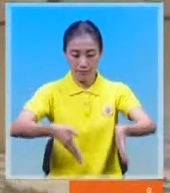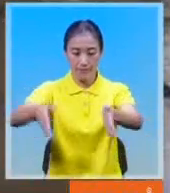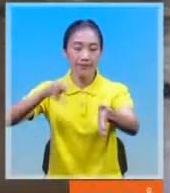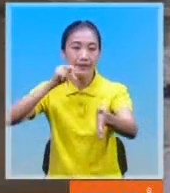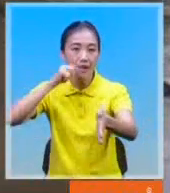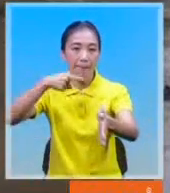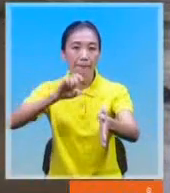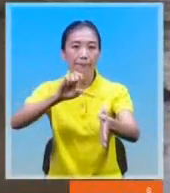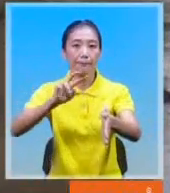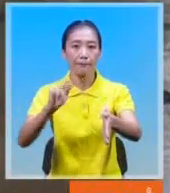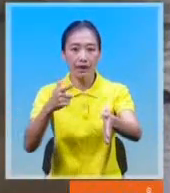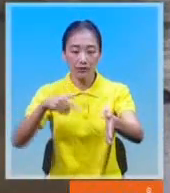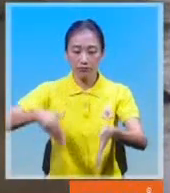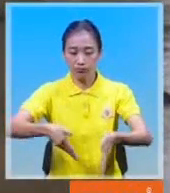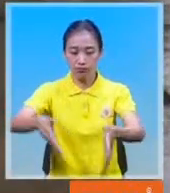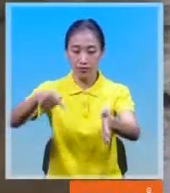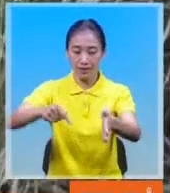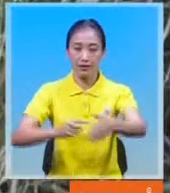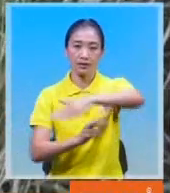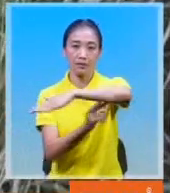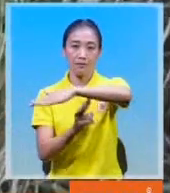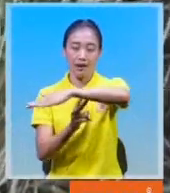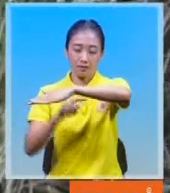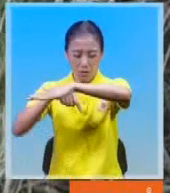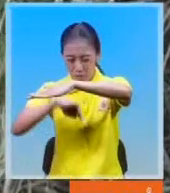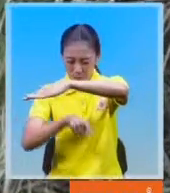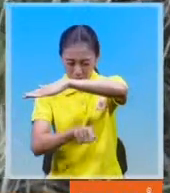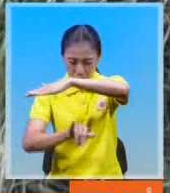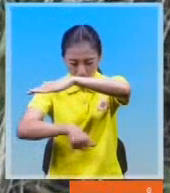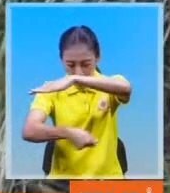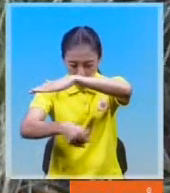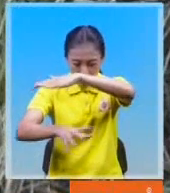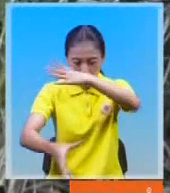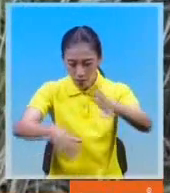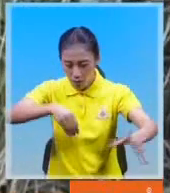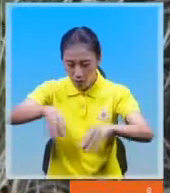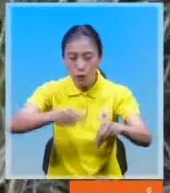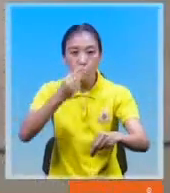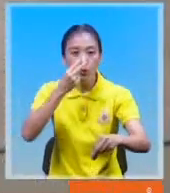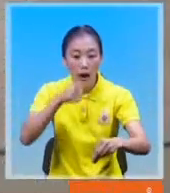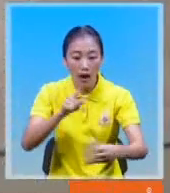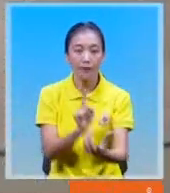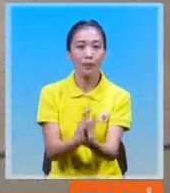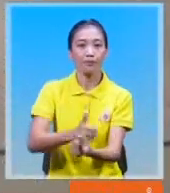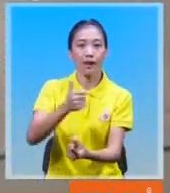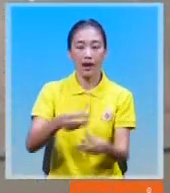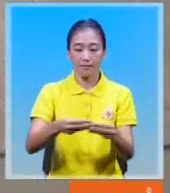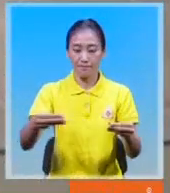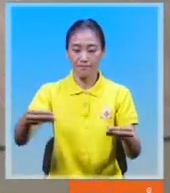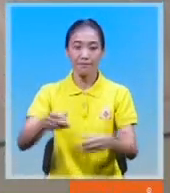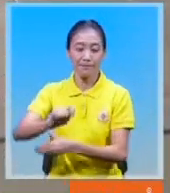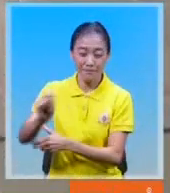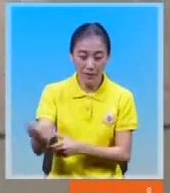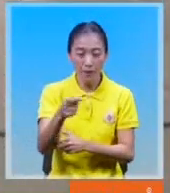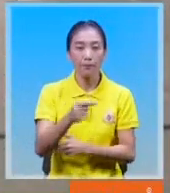บลวัดไซอำเภอเมืองจังหวัดนครสวรรค์แล้วก็รวบรวมหลักฐานทั้งหมดนี้นะครับไม้เบสบอลทั้ง8อันส่งไปตรวจพิสูจน์ซึ่